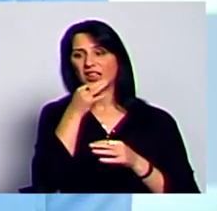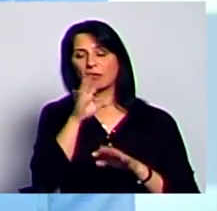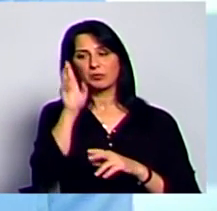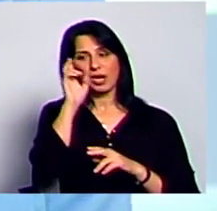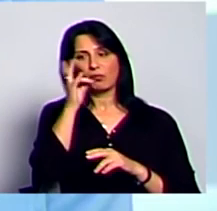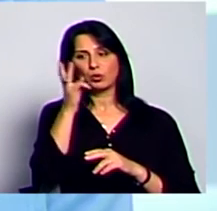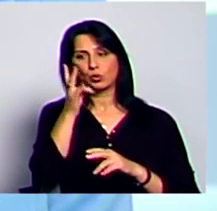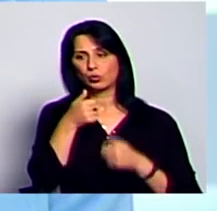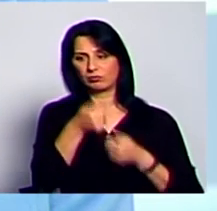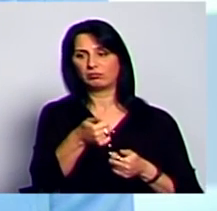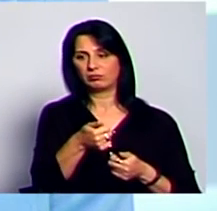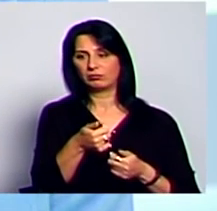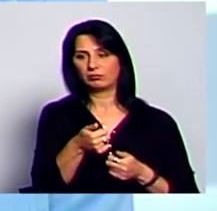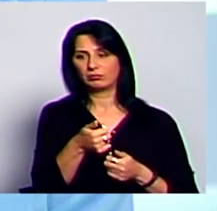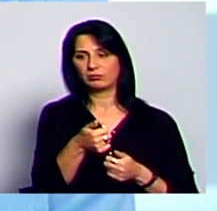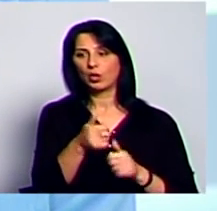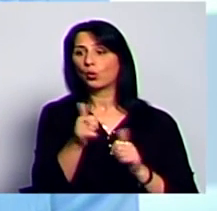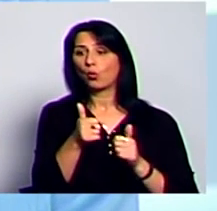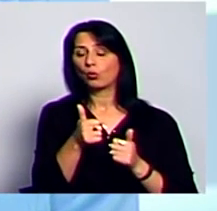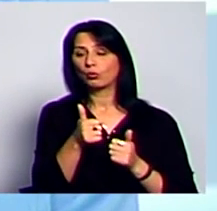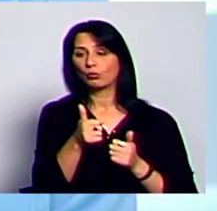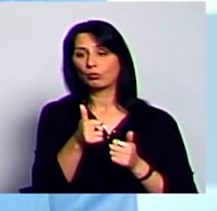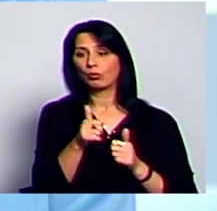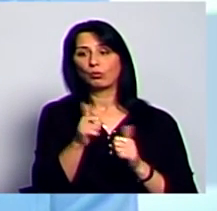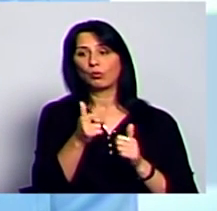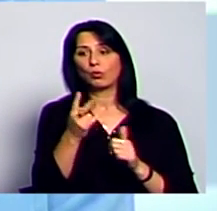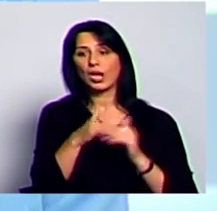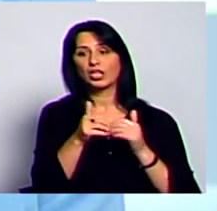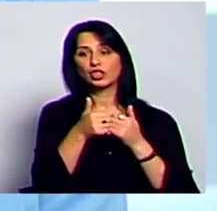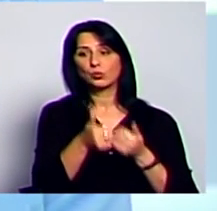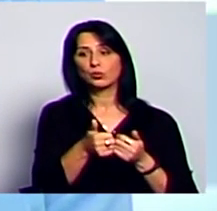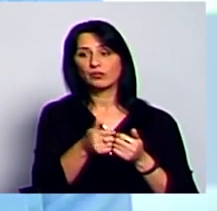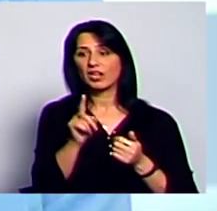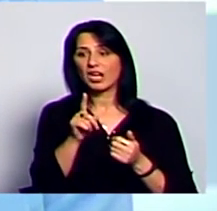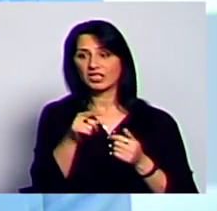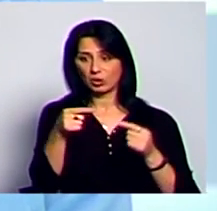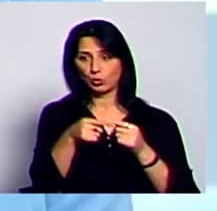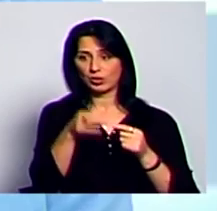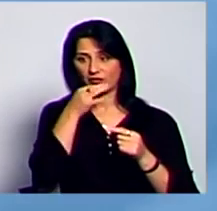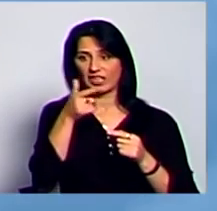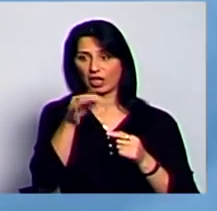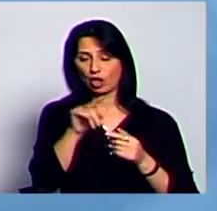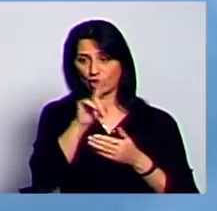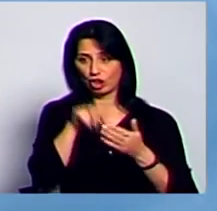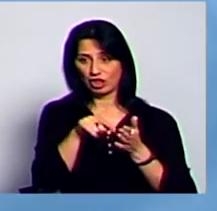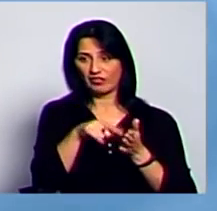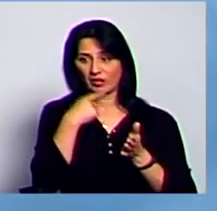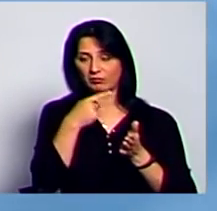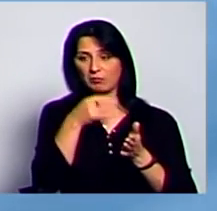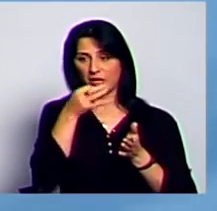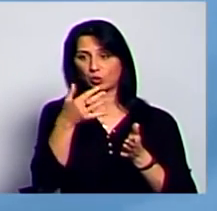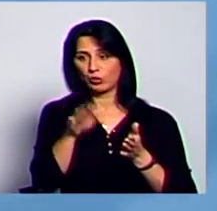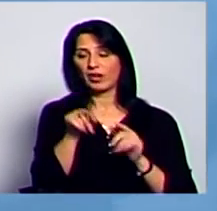ნებისმიერმა ხელისუფლებამ უნდა შეუწყოს ხელი. აი როგორ უნდა შეუწყოს ხელი და რაც თქვა ზუსტად გიორგი მკითხვაშივე ჩანს